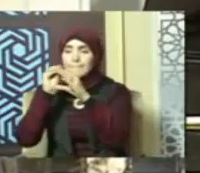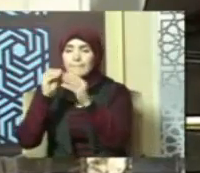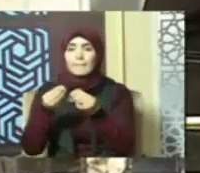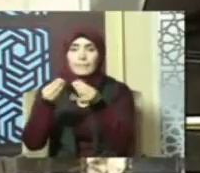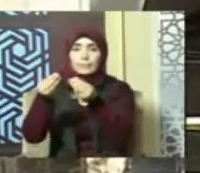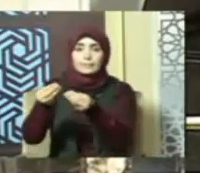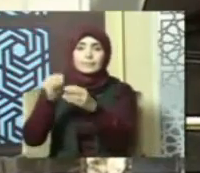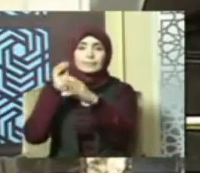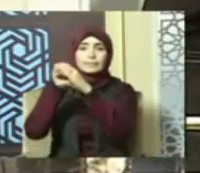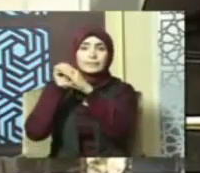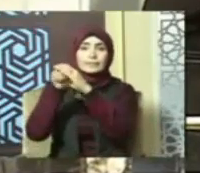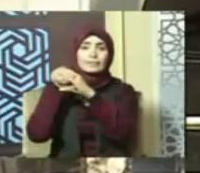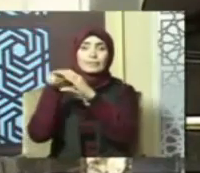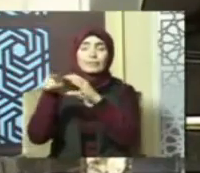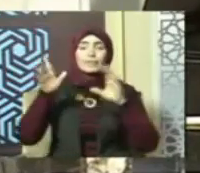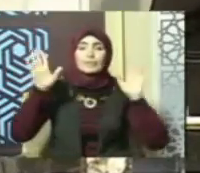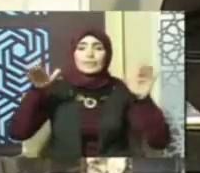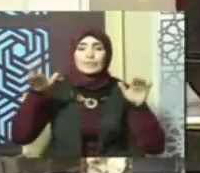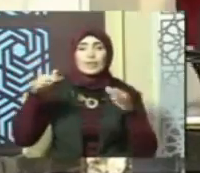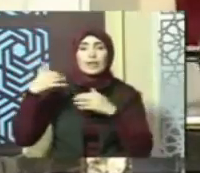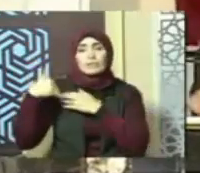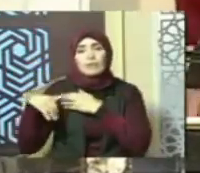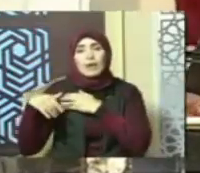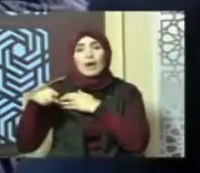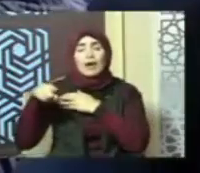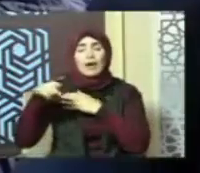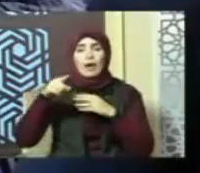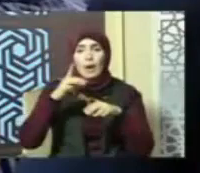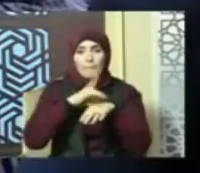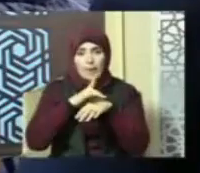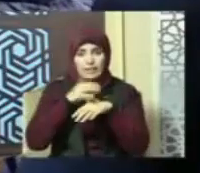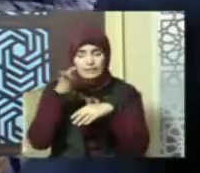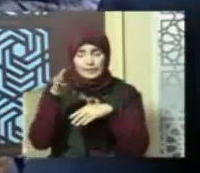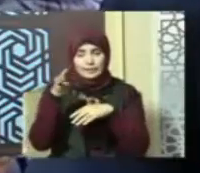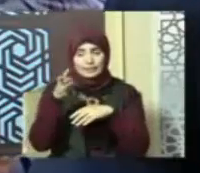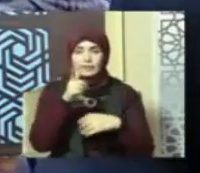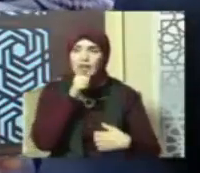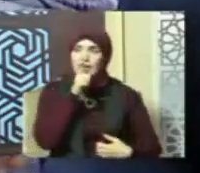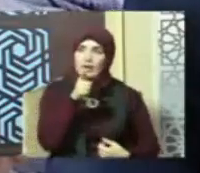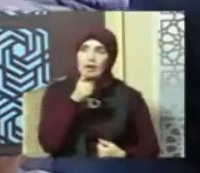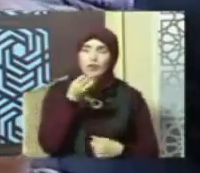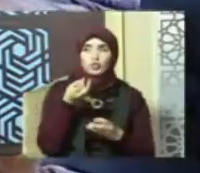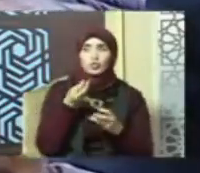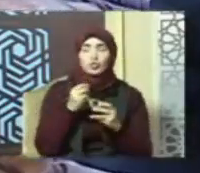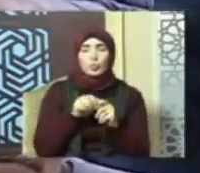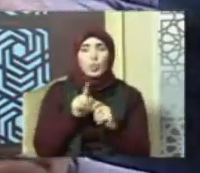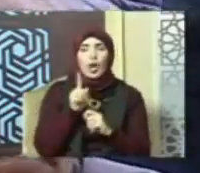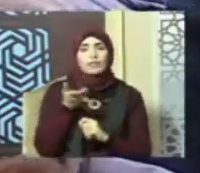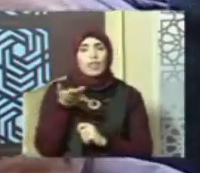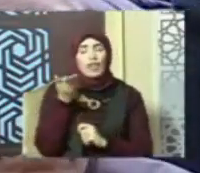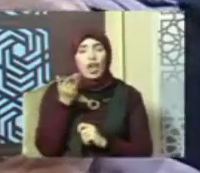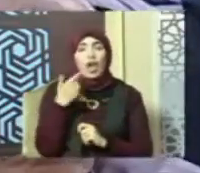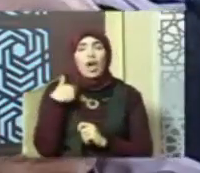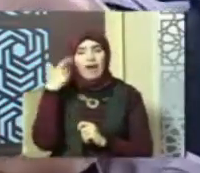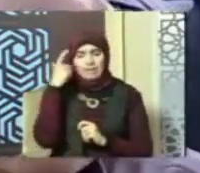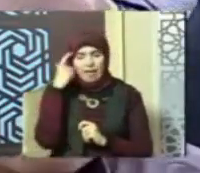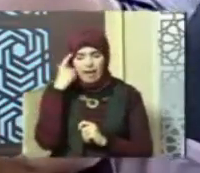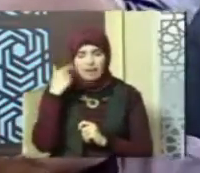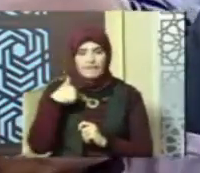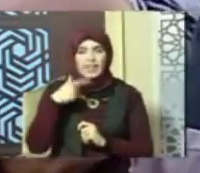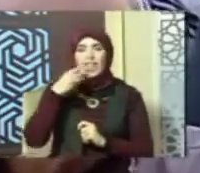هذا الطائر الكثير مهيض الجناح. قال: فعلمت أن رزقي